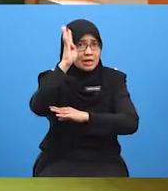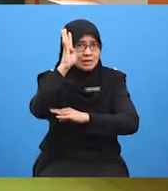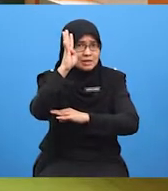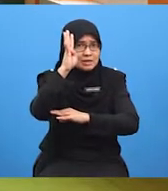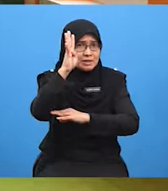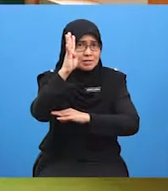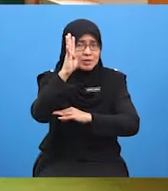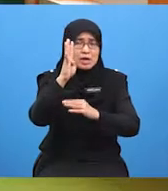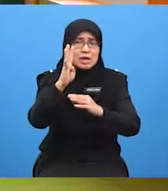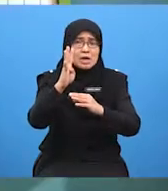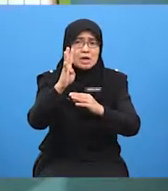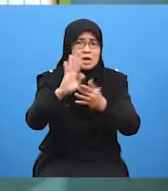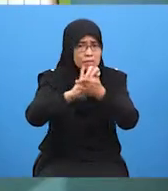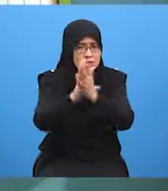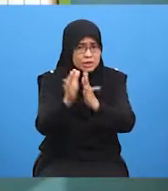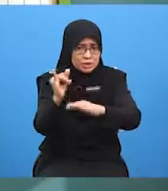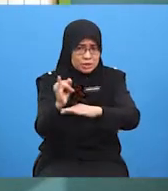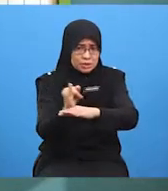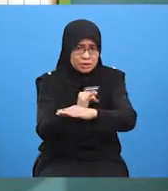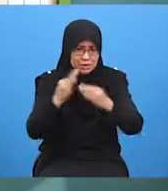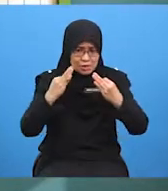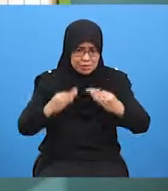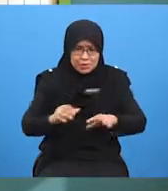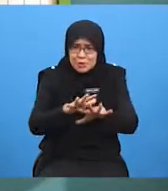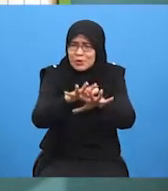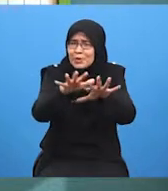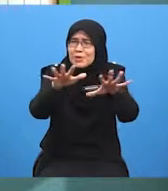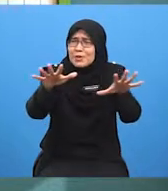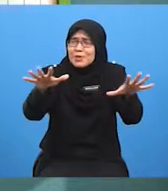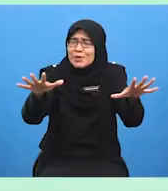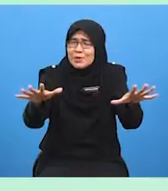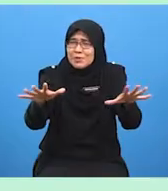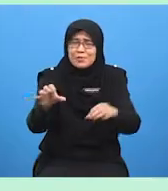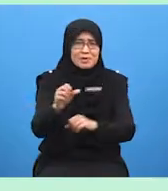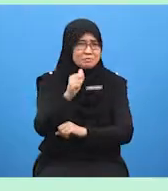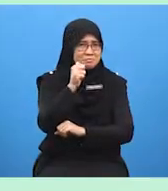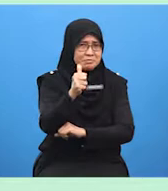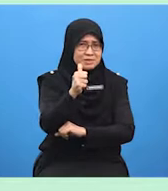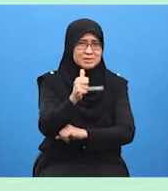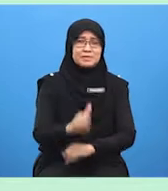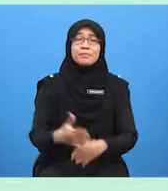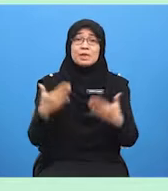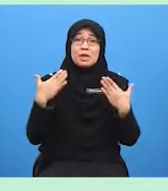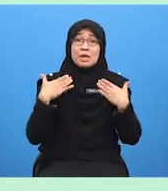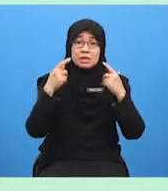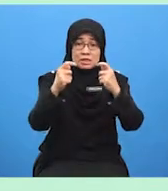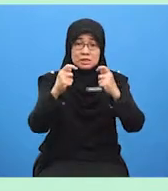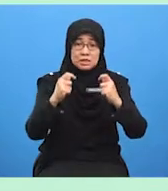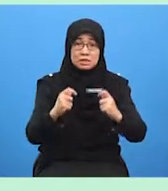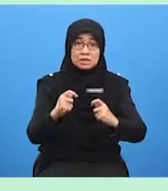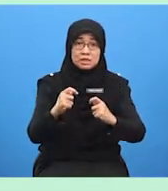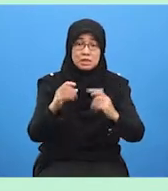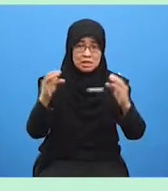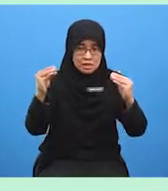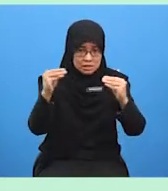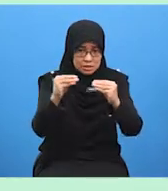pesat sekali. Mari kita lihat teknik-teknik cantuman. Terdapat 4 teknik cantuman